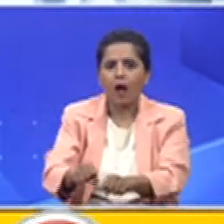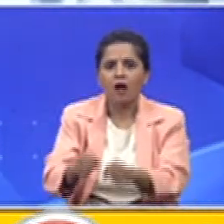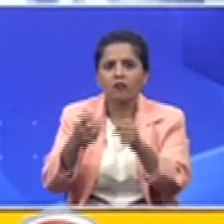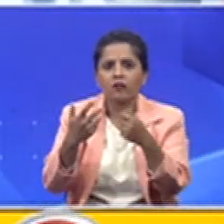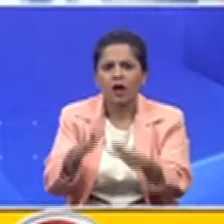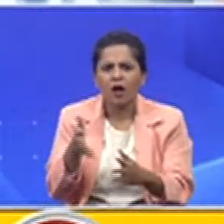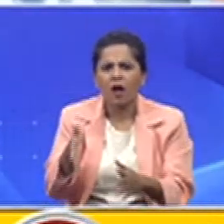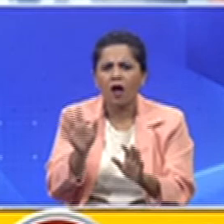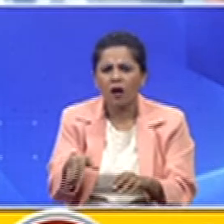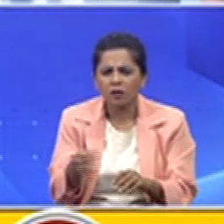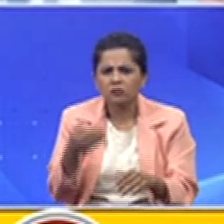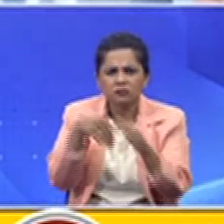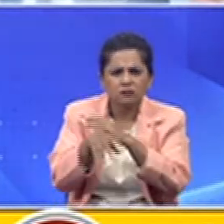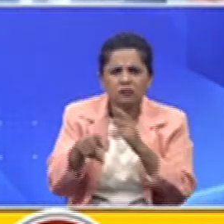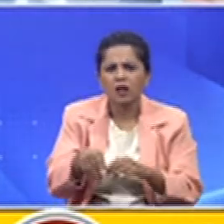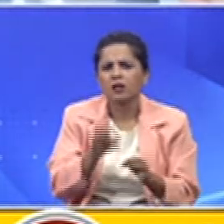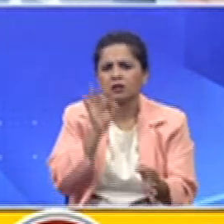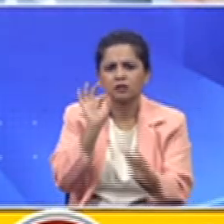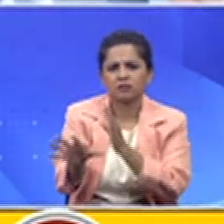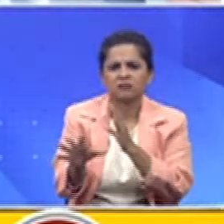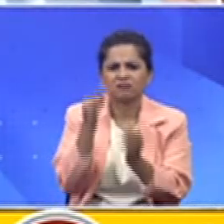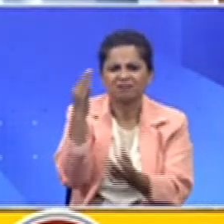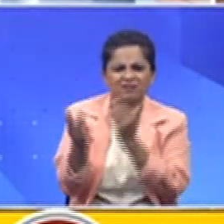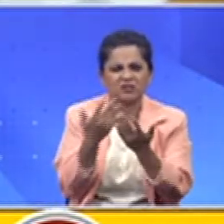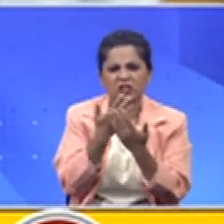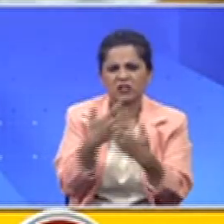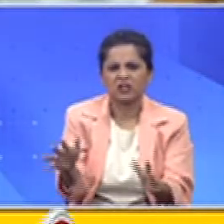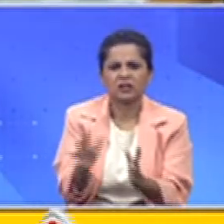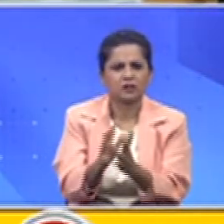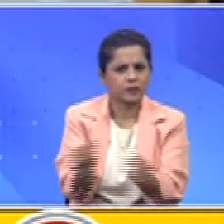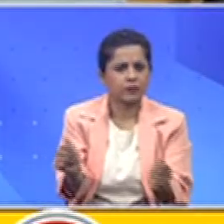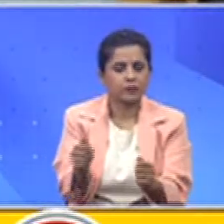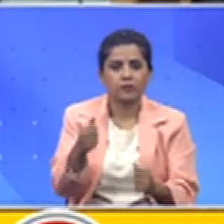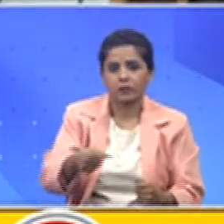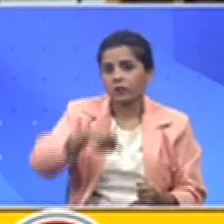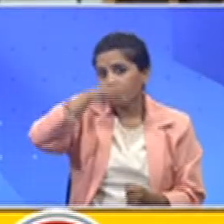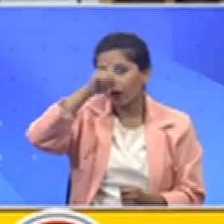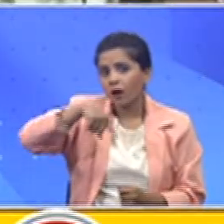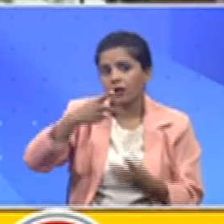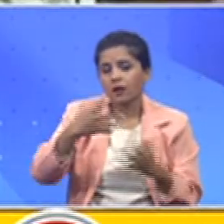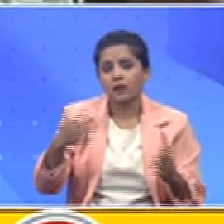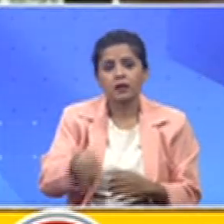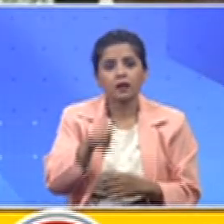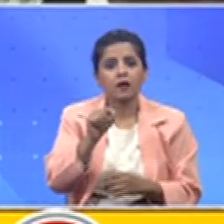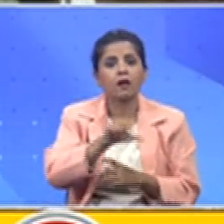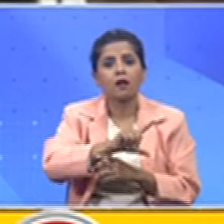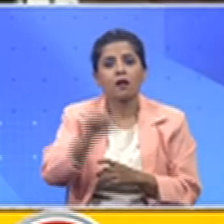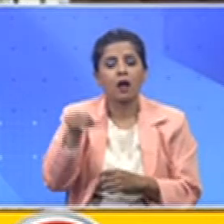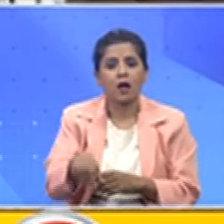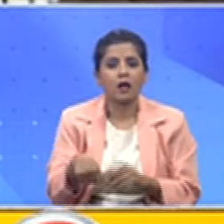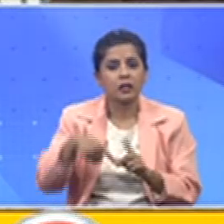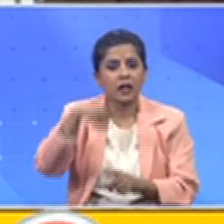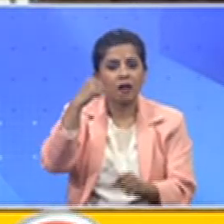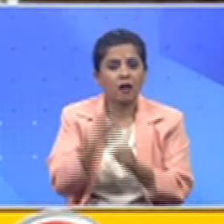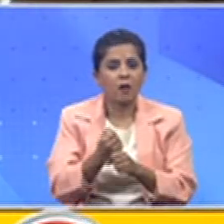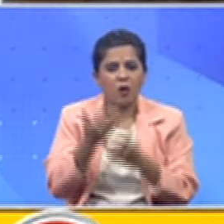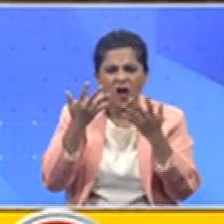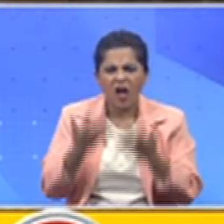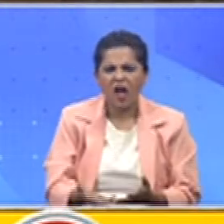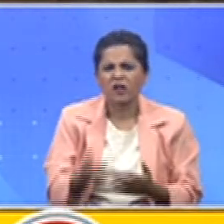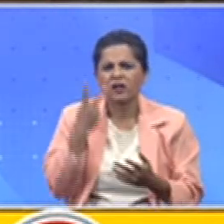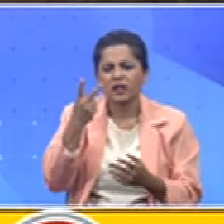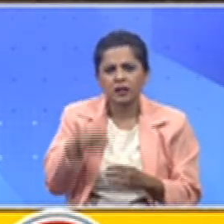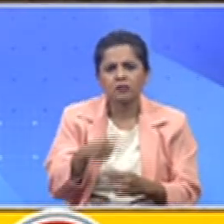बाद उसे नष्ट कर दिया गया है। भारत ने 10 लाख किलो ड्रग्स को नष्ट करने का